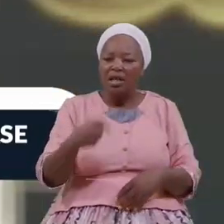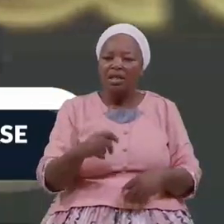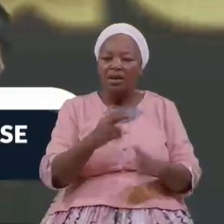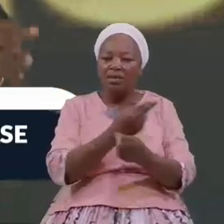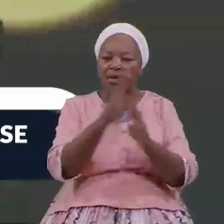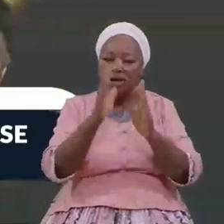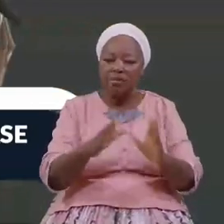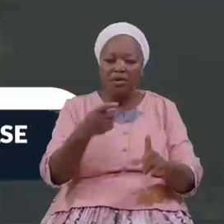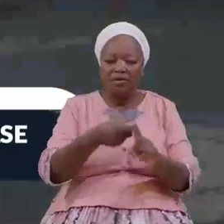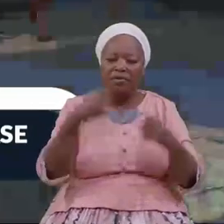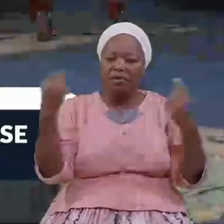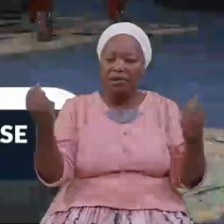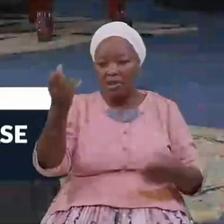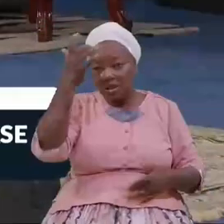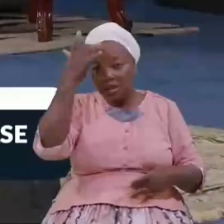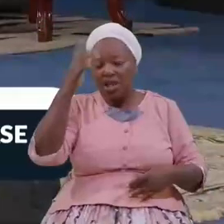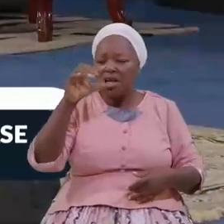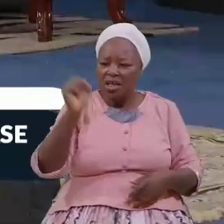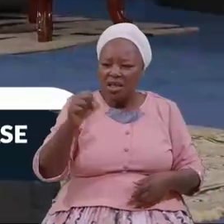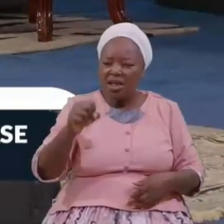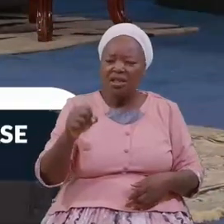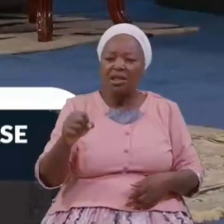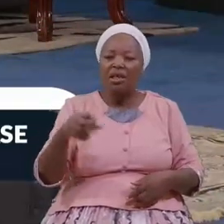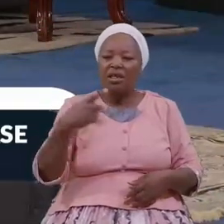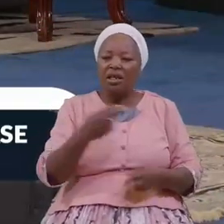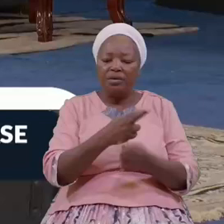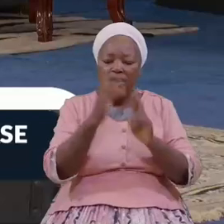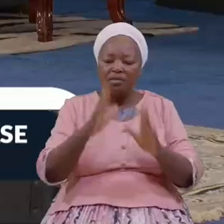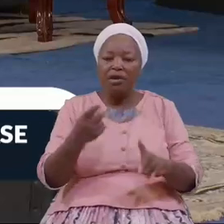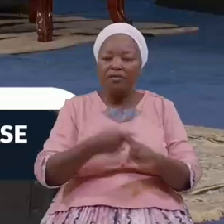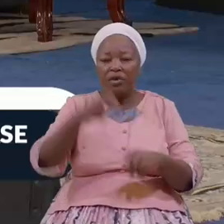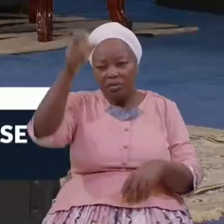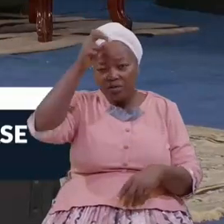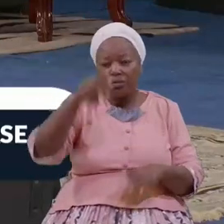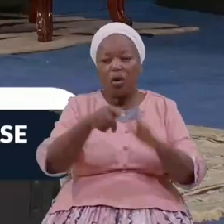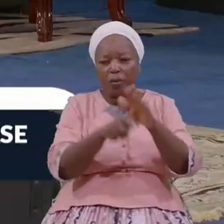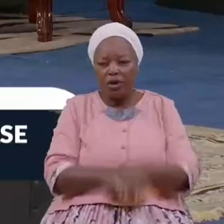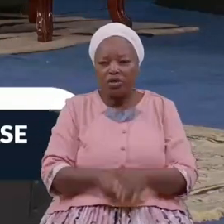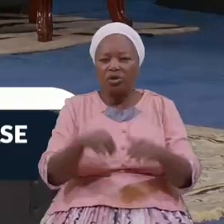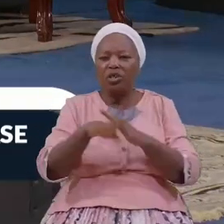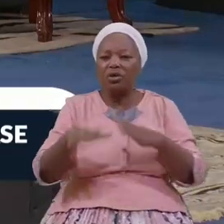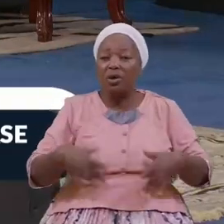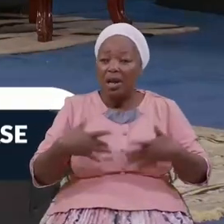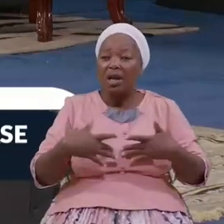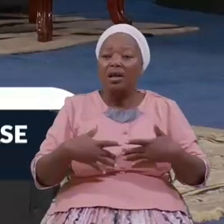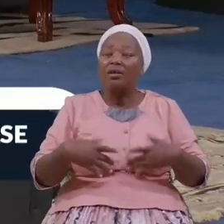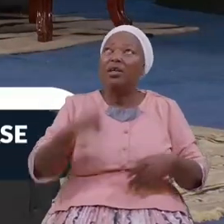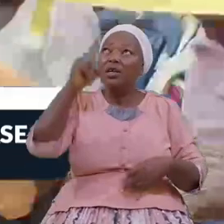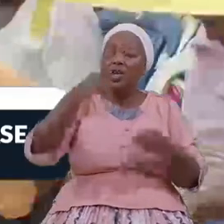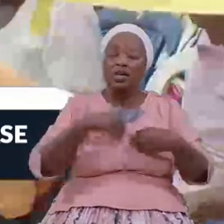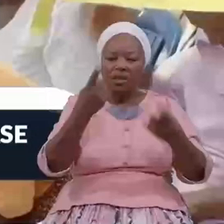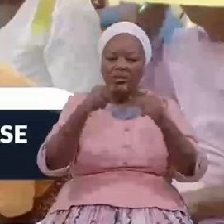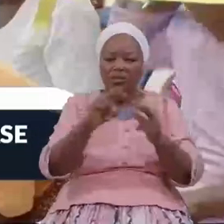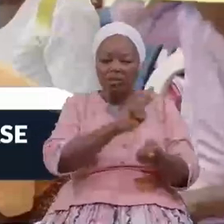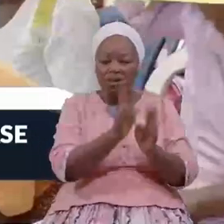Il rachète des maladies, oui. Celui qui rachète des opérations sataniques de votre vie,